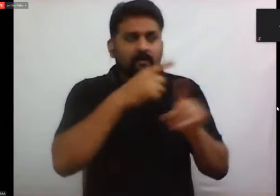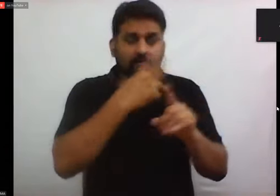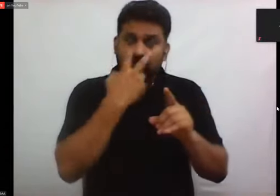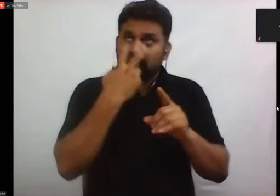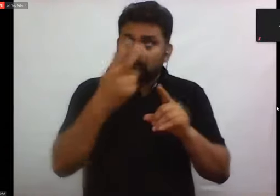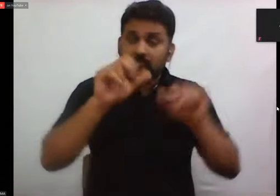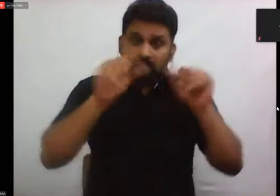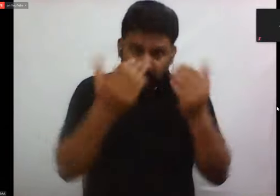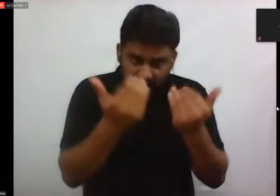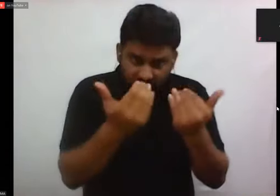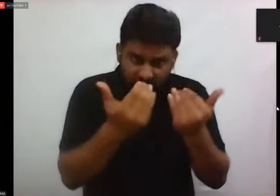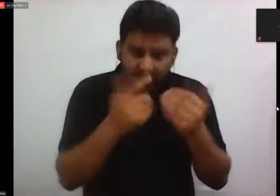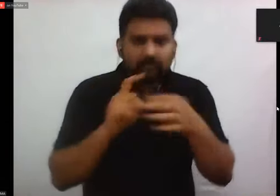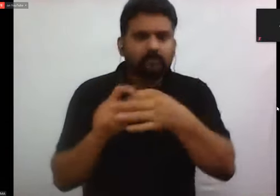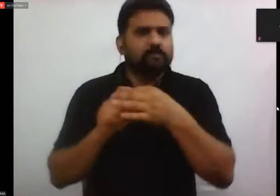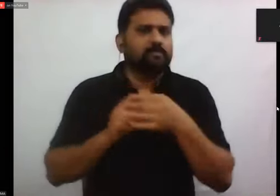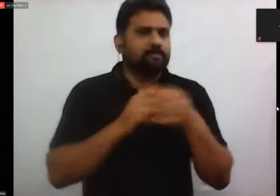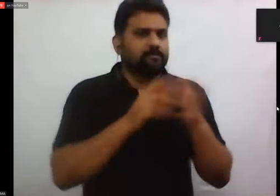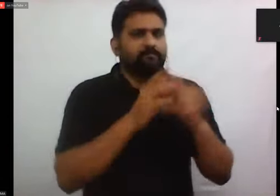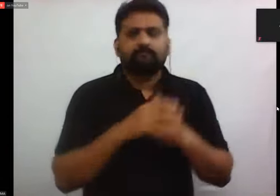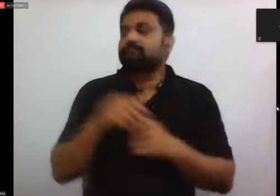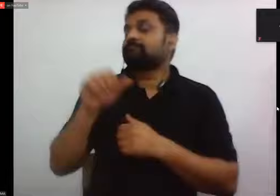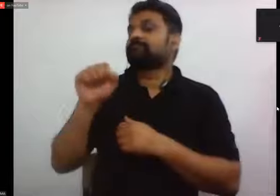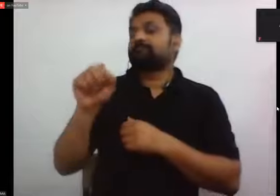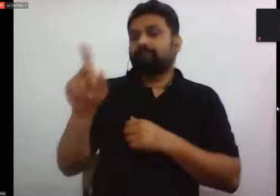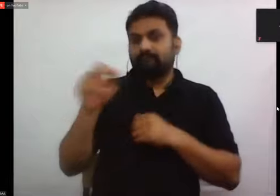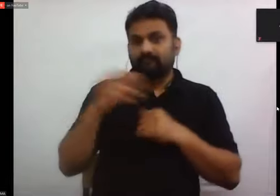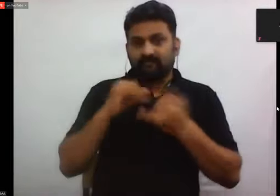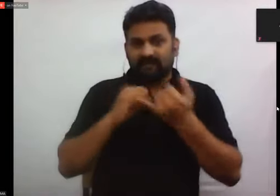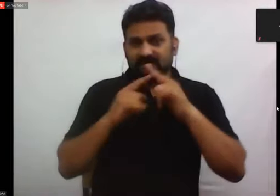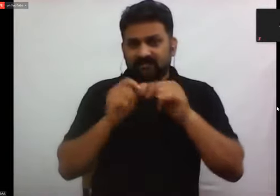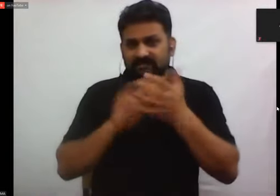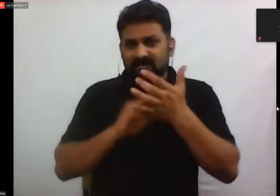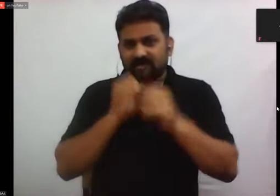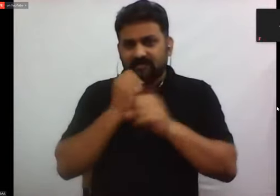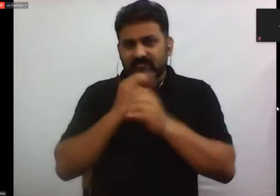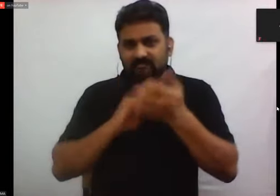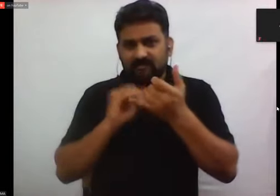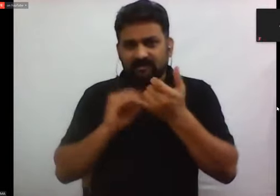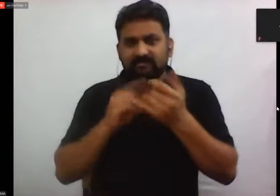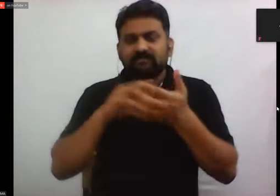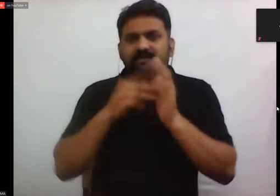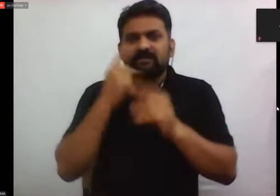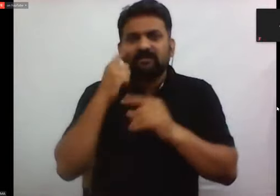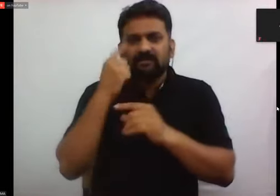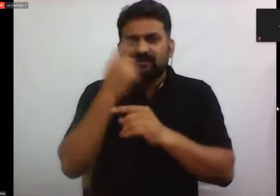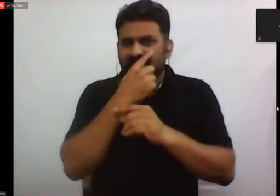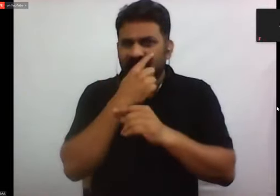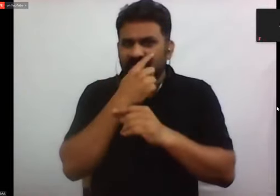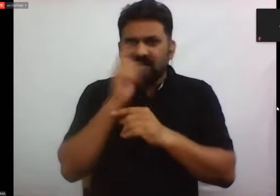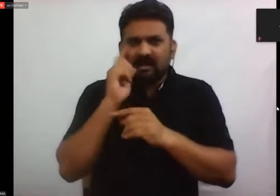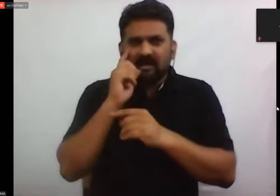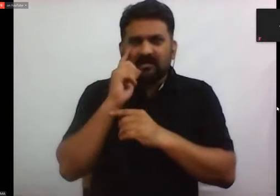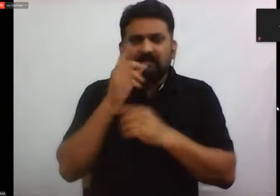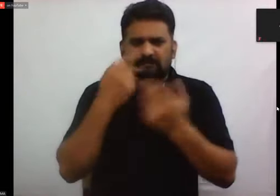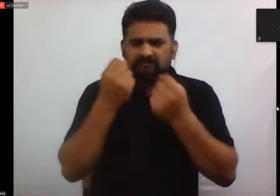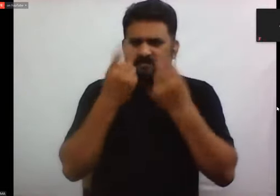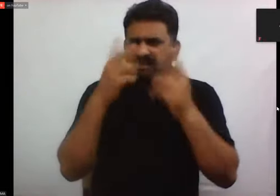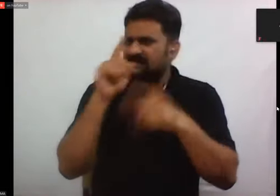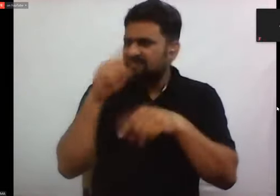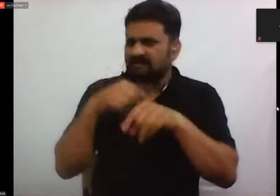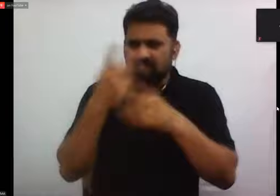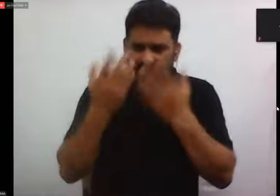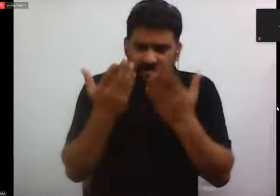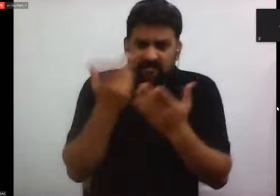था. यस, निस्टैग्मस इज इराटिक आई मूवमेंट्स जो होता है. आपने कहीं कभी देखा